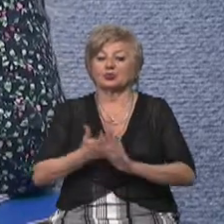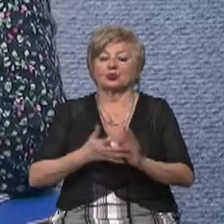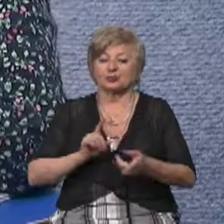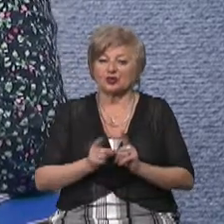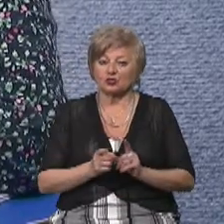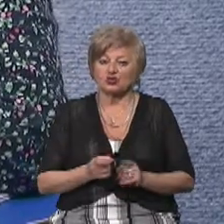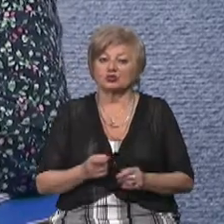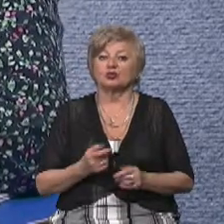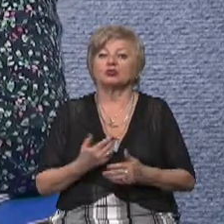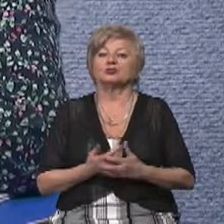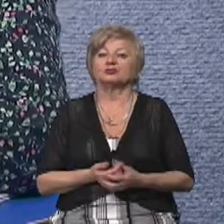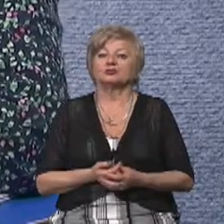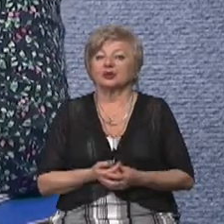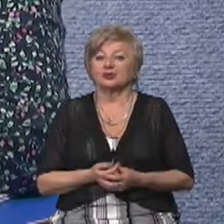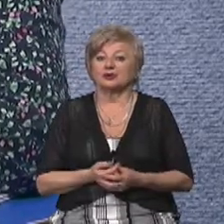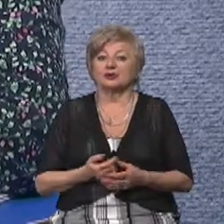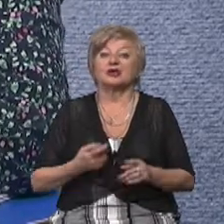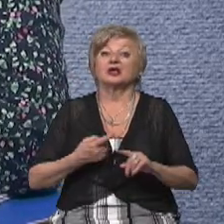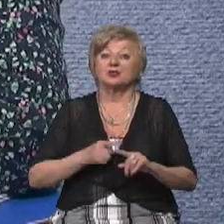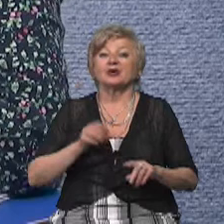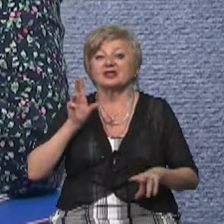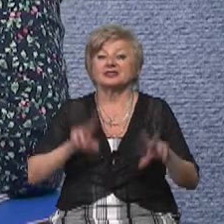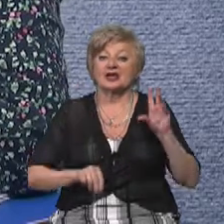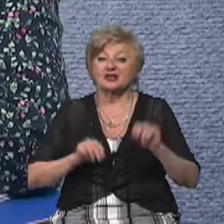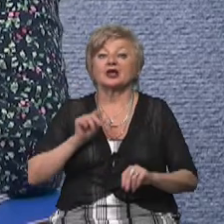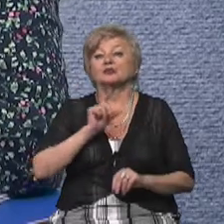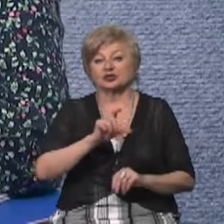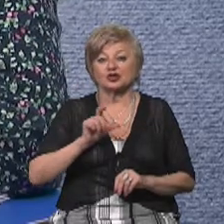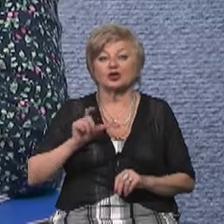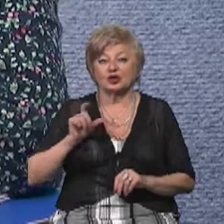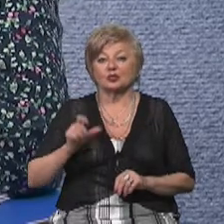переклад мовою жестів нашої розмови, і сподіваємося, ви були небайдужі, а